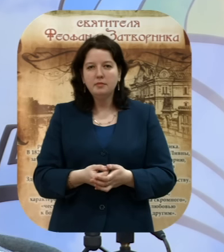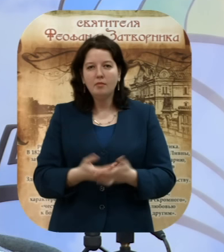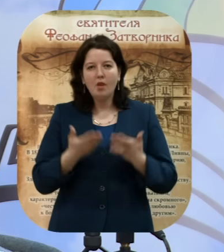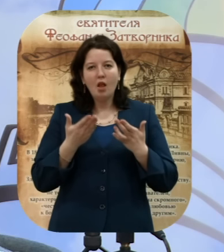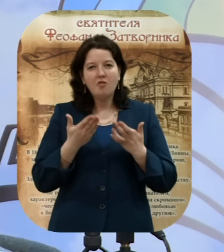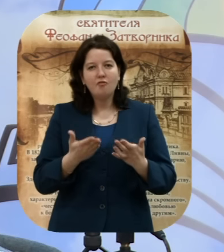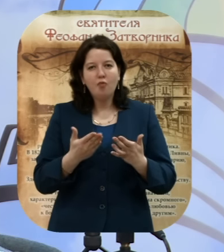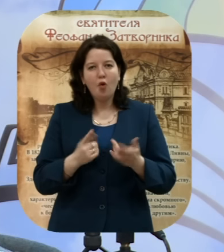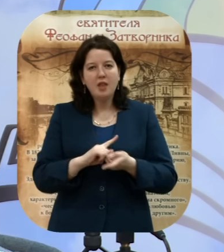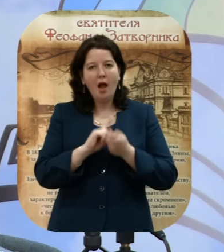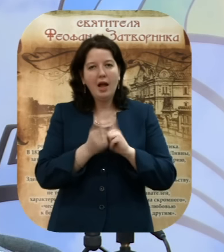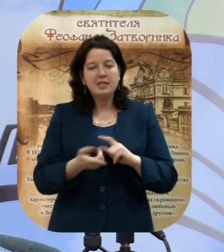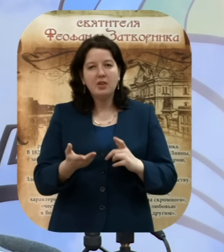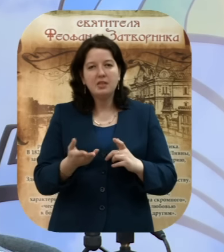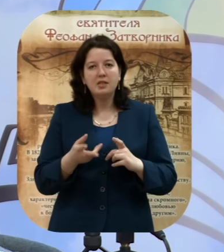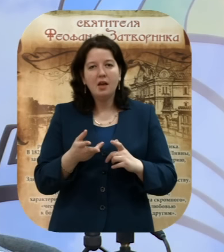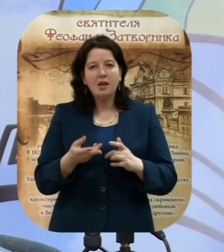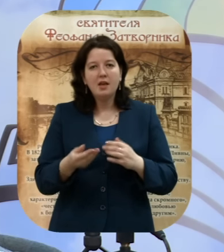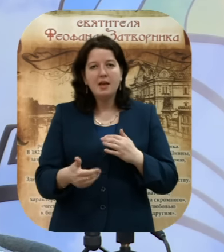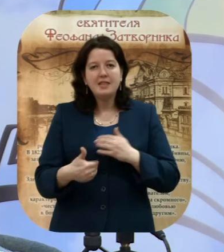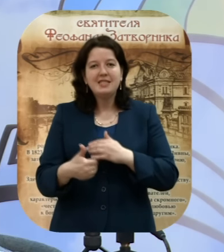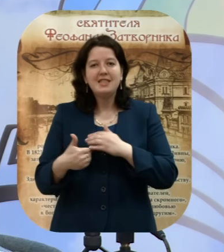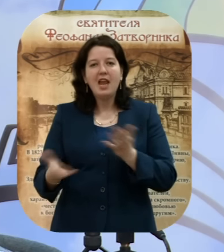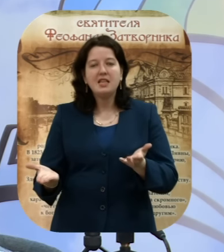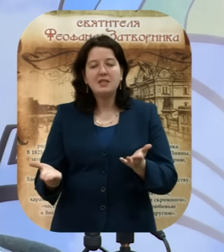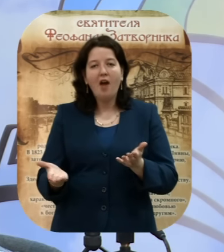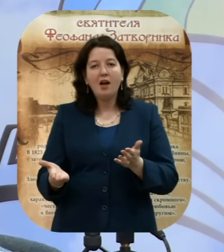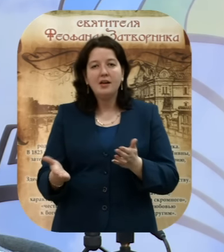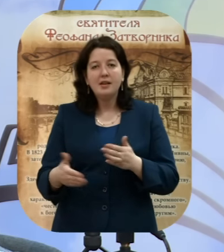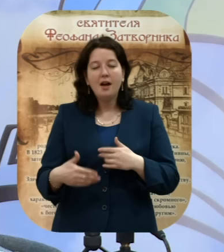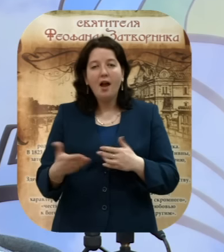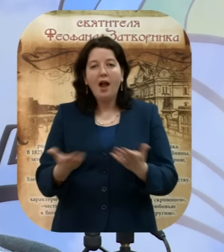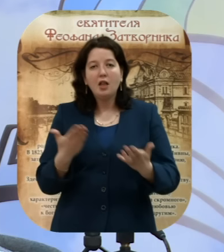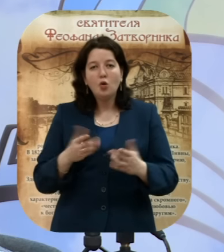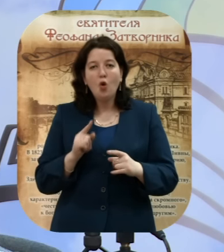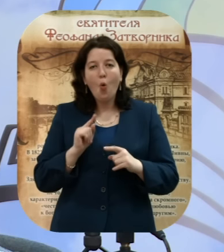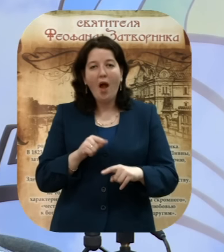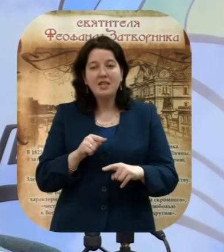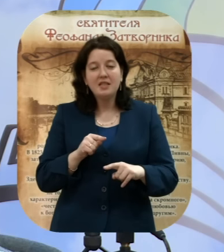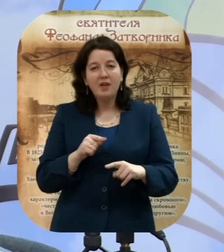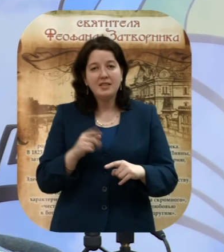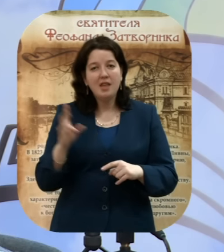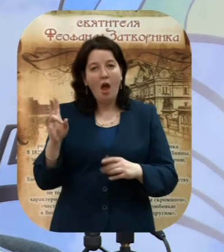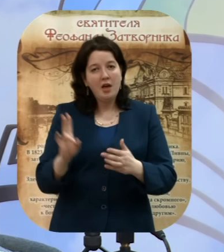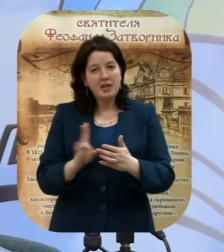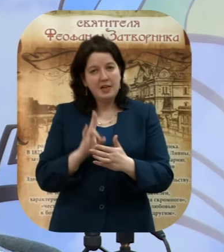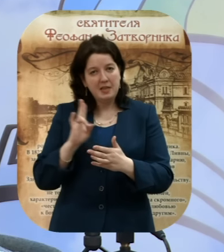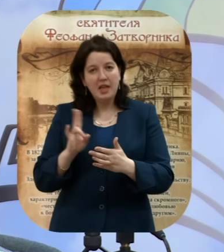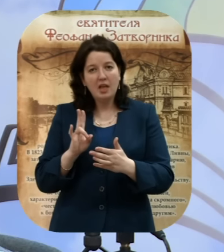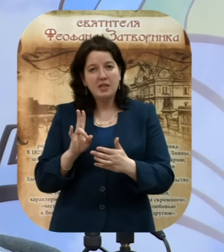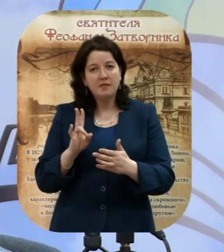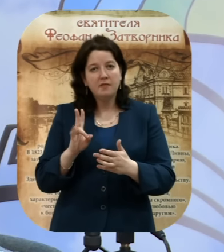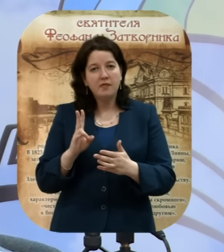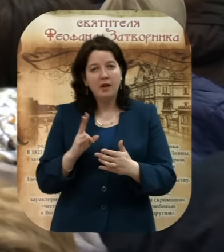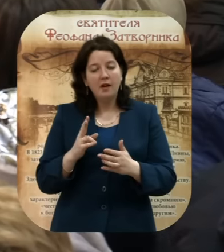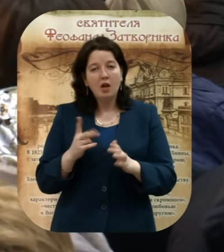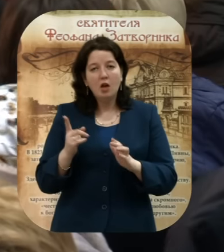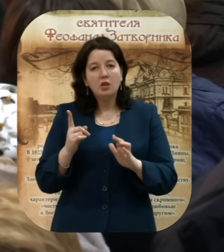Вот, оказывается, средство, которое указывает христианство для познания себя.